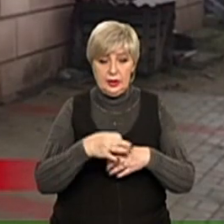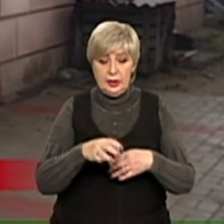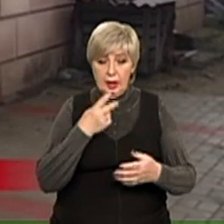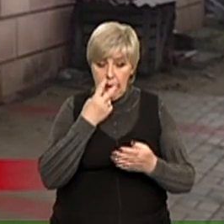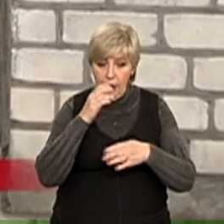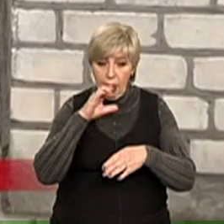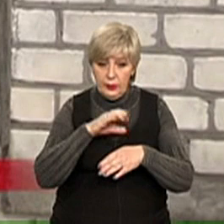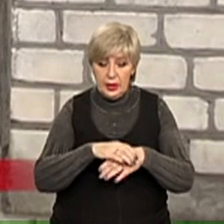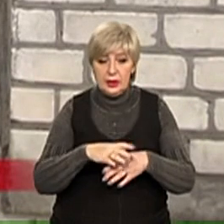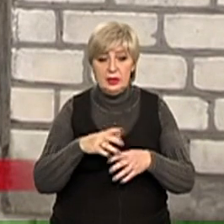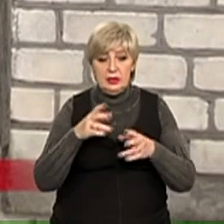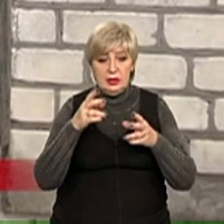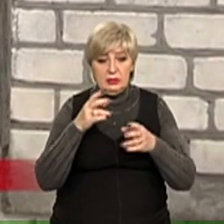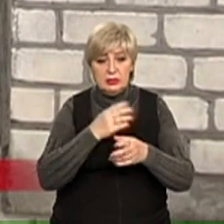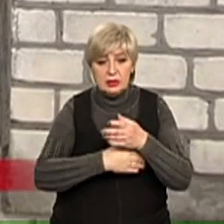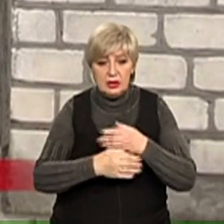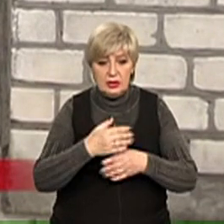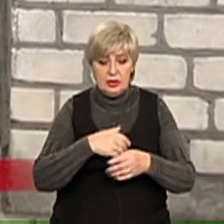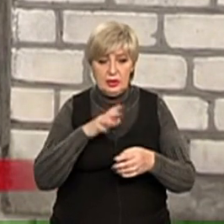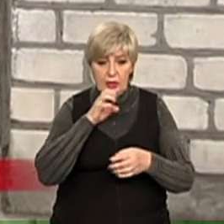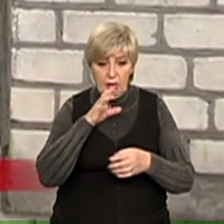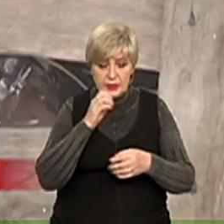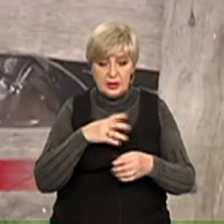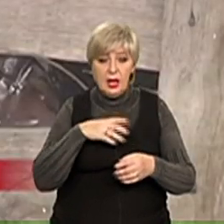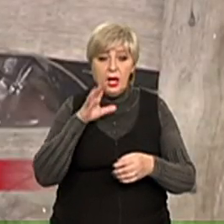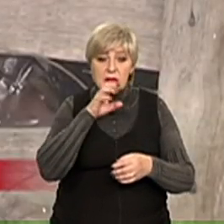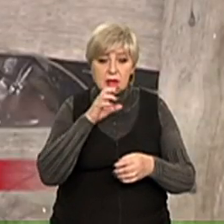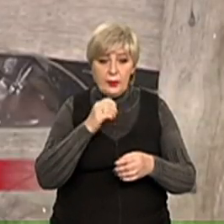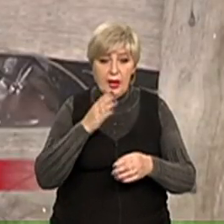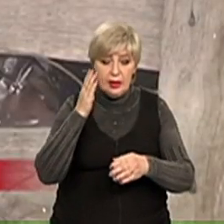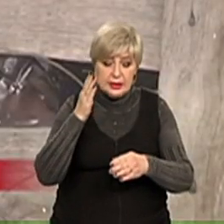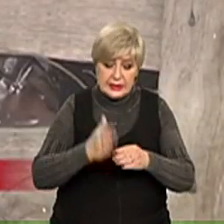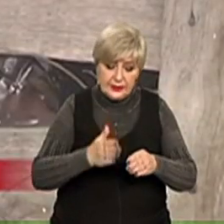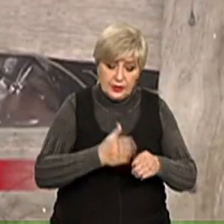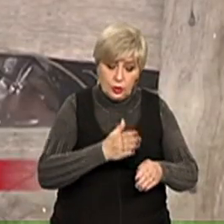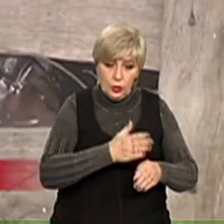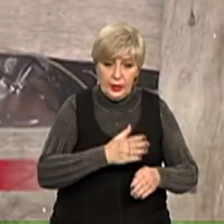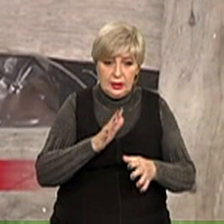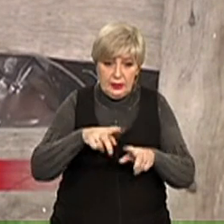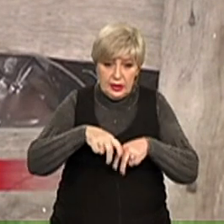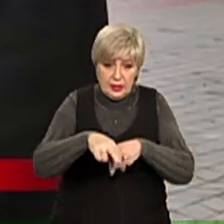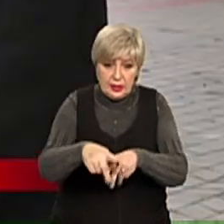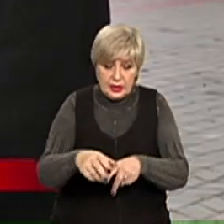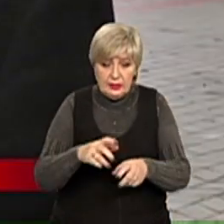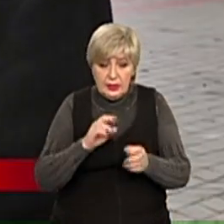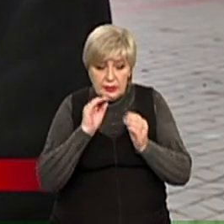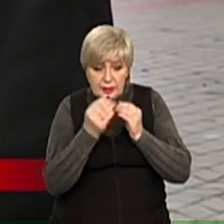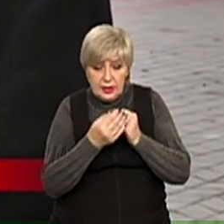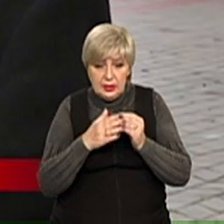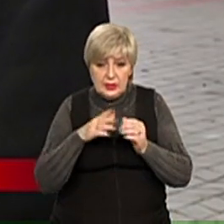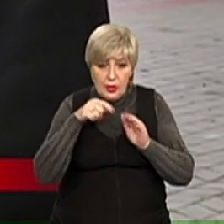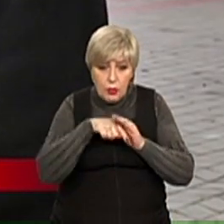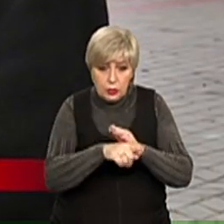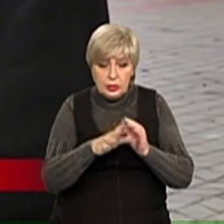Помітили скаліченого пса працівники місцевої СТО. Собака з відрубаними кінцівками забився у будку і стікав кров'ю. Як так можна?